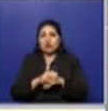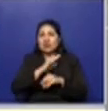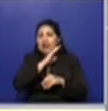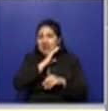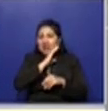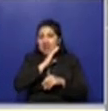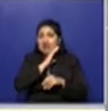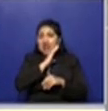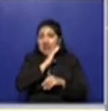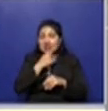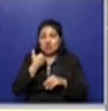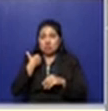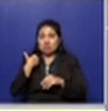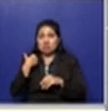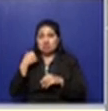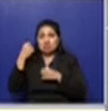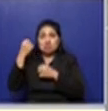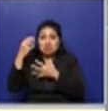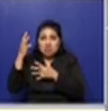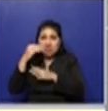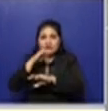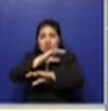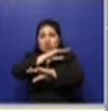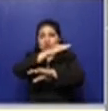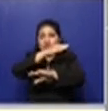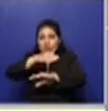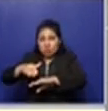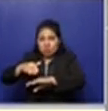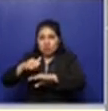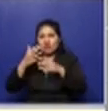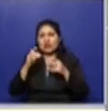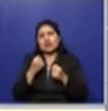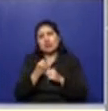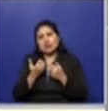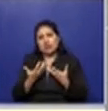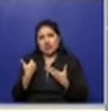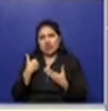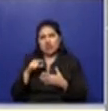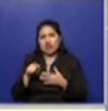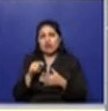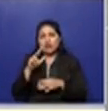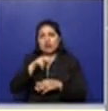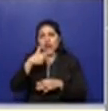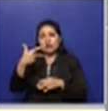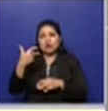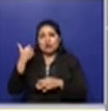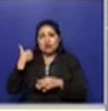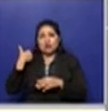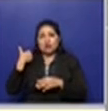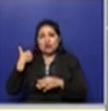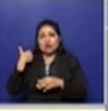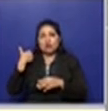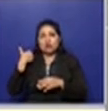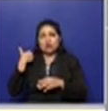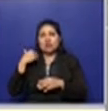งนะครับทำอย่างไรไทย PBS จะรักษาสถานะนี้ได้นะครับไม่ให้มีภูเขาให้เป็นสา